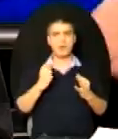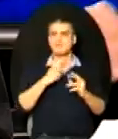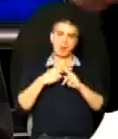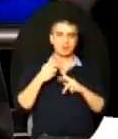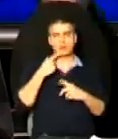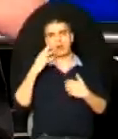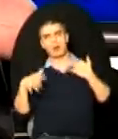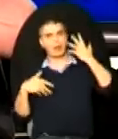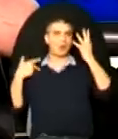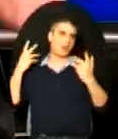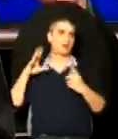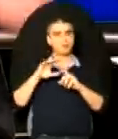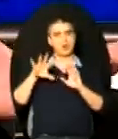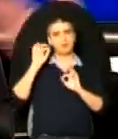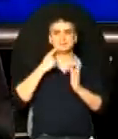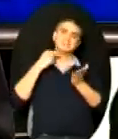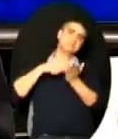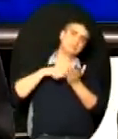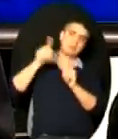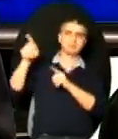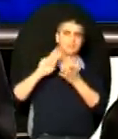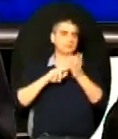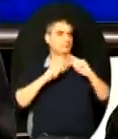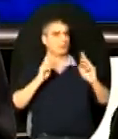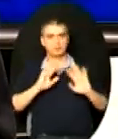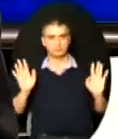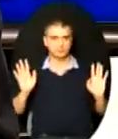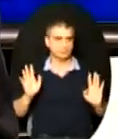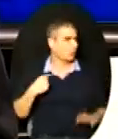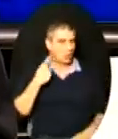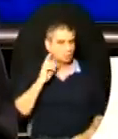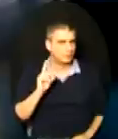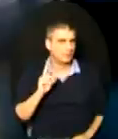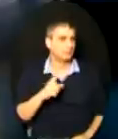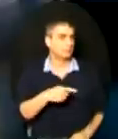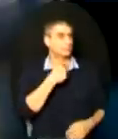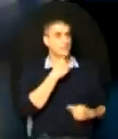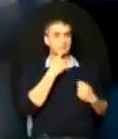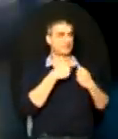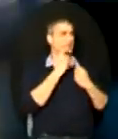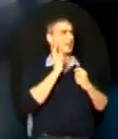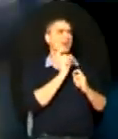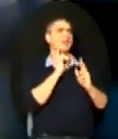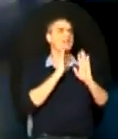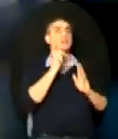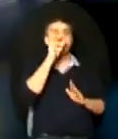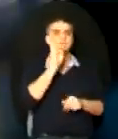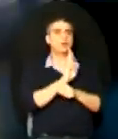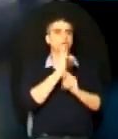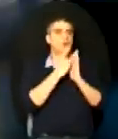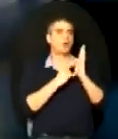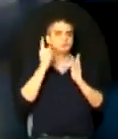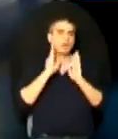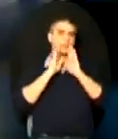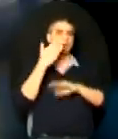להתחיל למצוא איזה צידוקן או צידוק אחר. תמיד תגיד מילה נאמנות. בעיניי אדם צריך לשמור על החוק. זאת הנאמנות